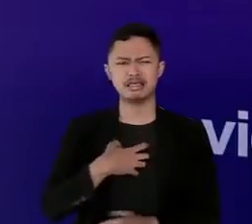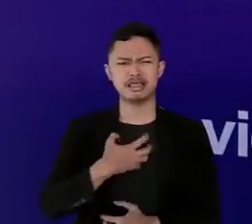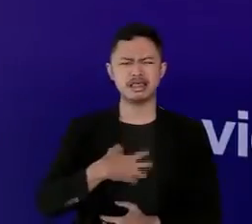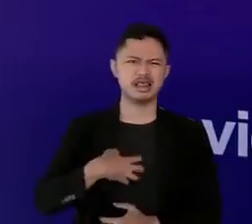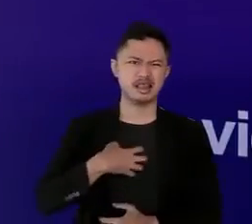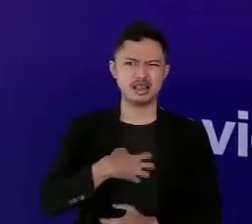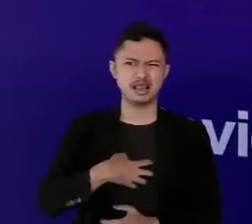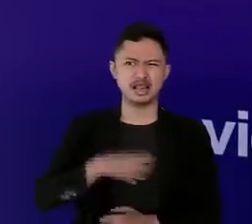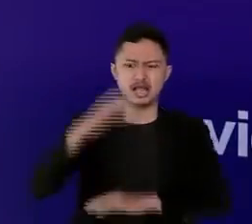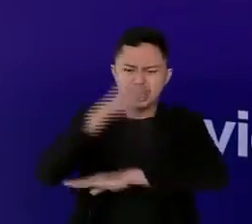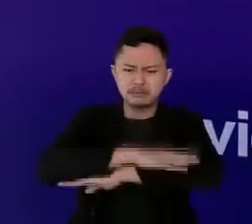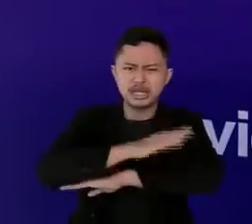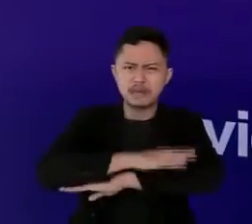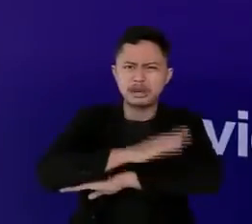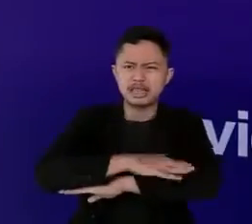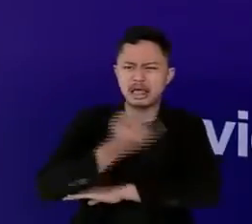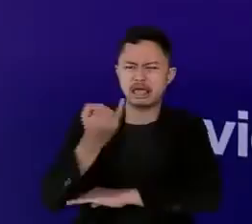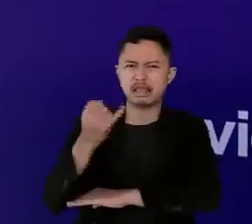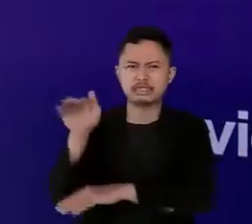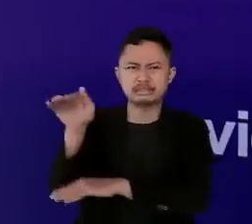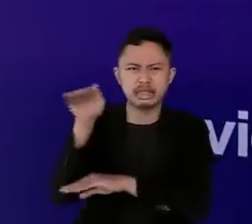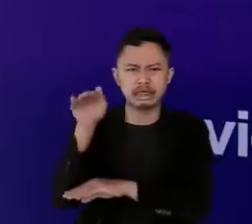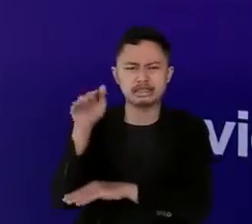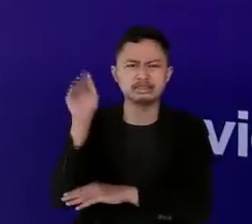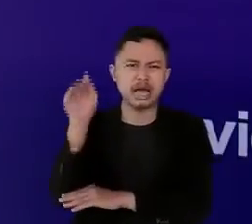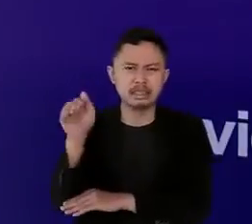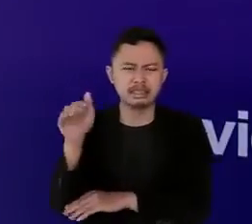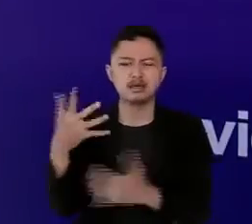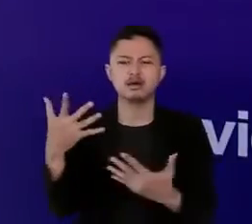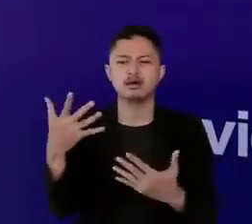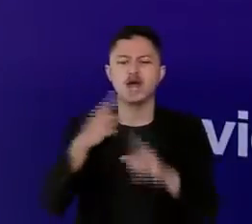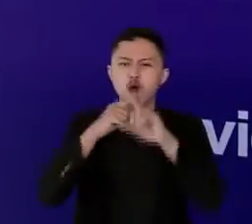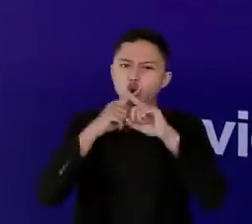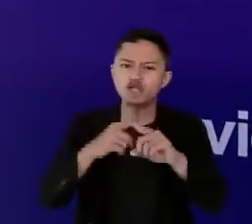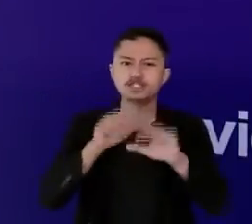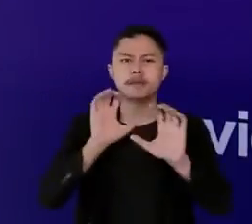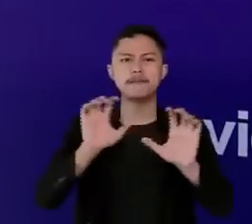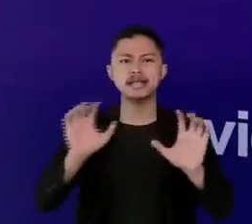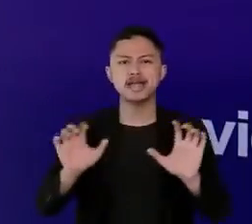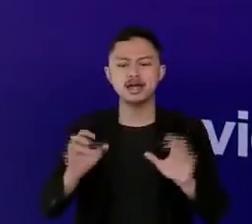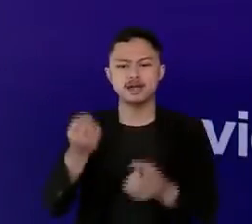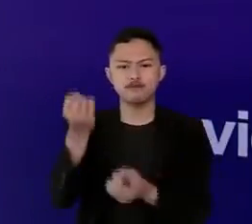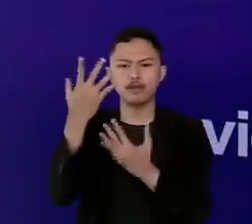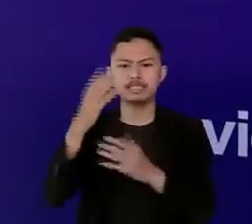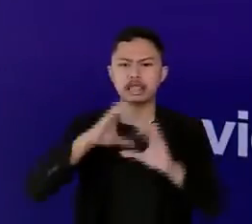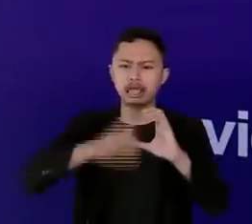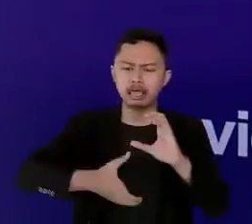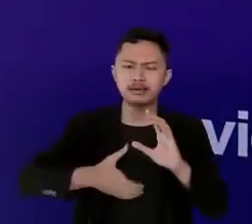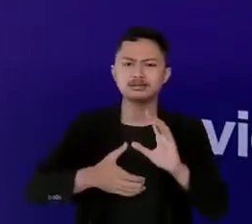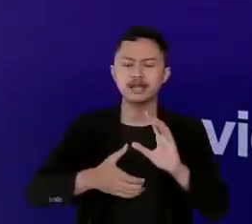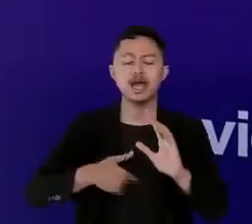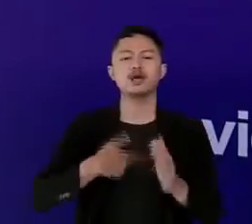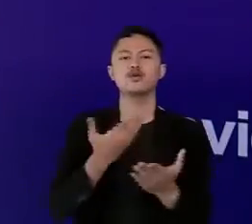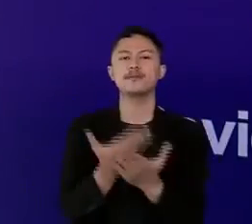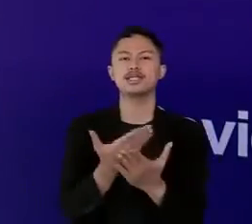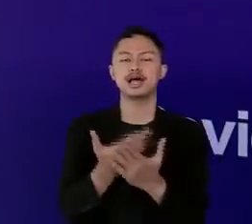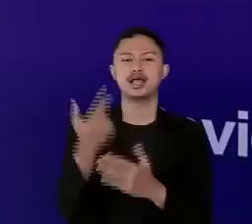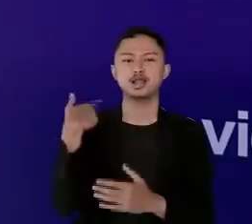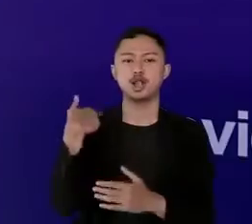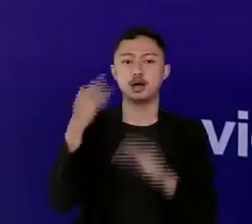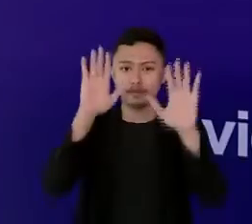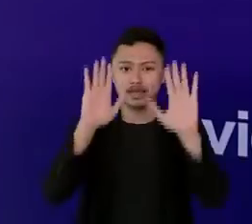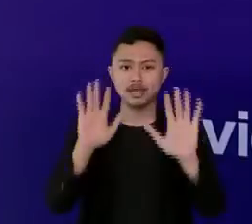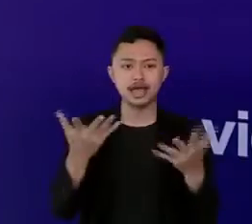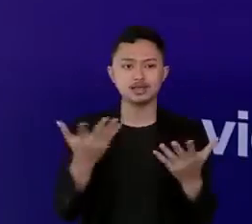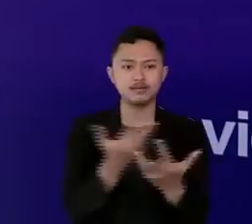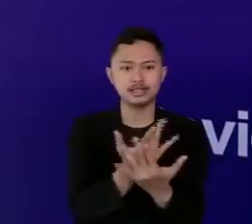mendengar berita-berita buruk tentang Tauhid lalu banyak hoax banyak disinformasi nah saya minta juga kepada semua